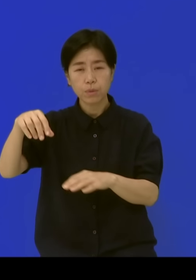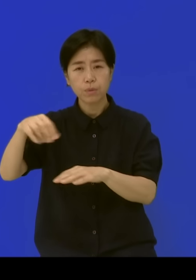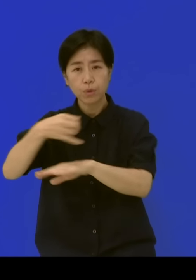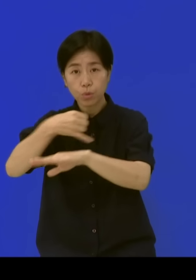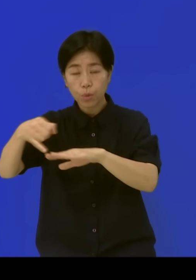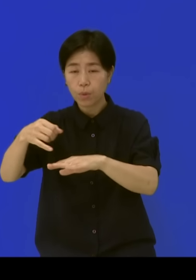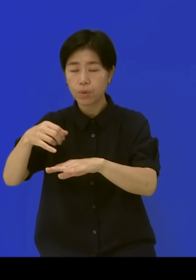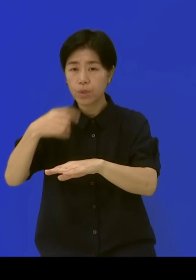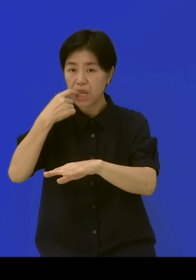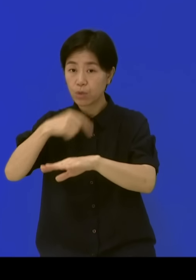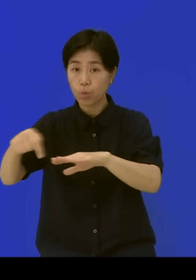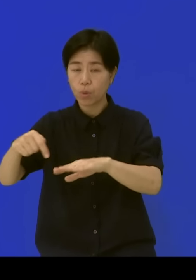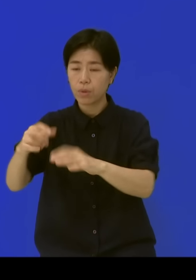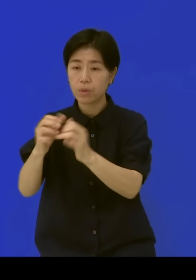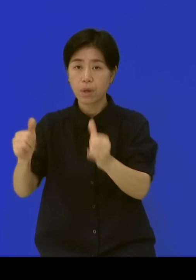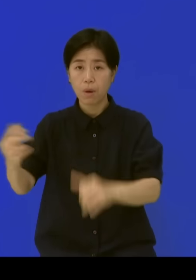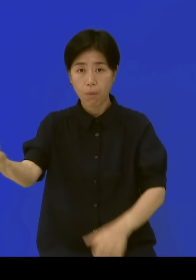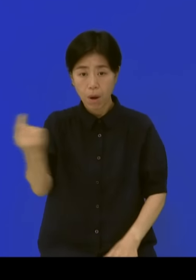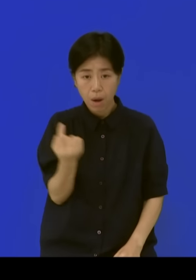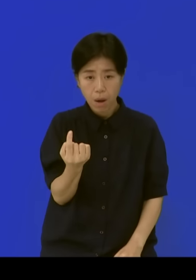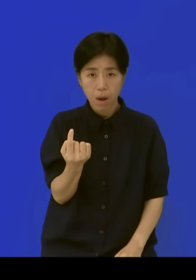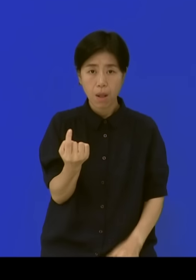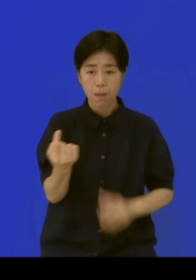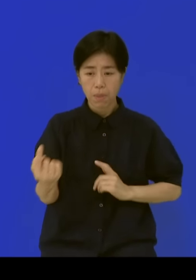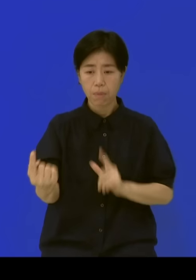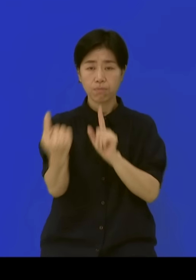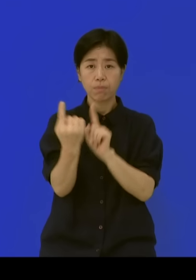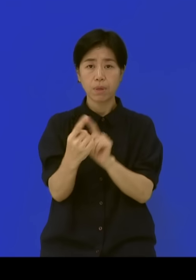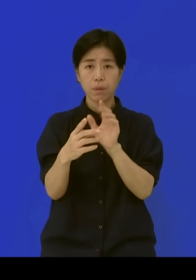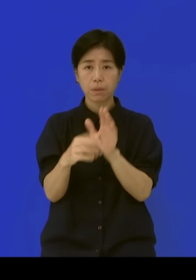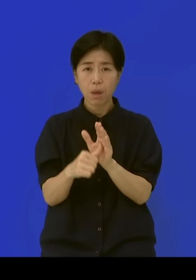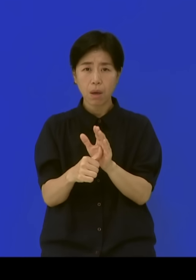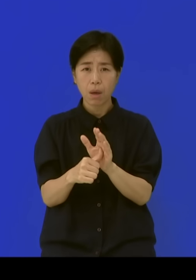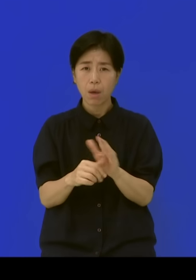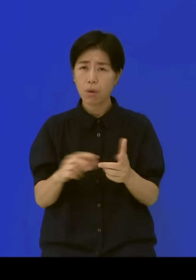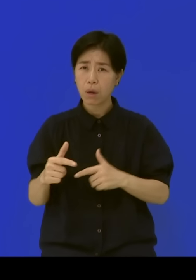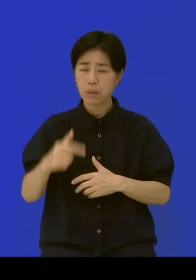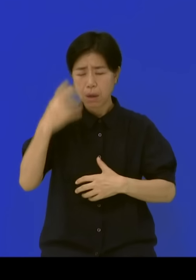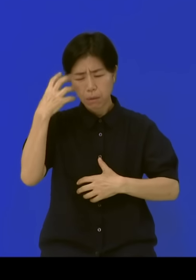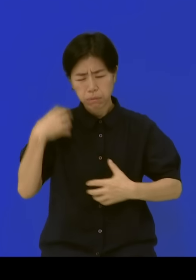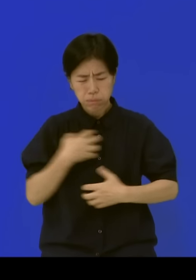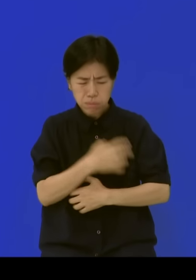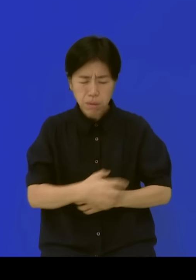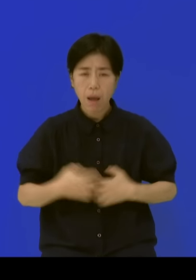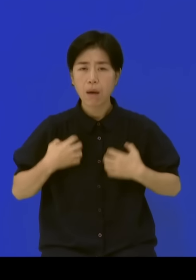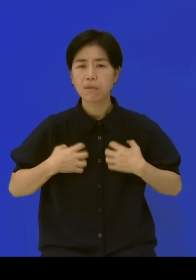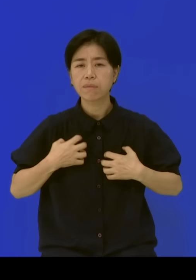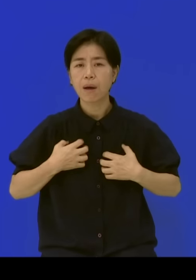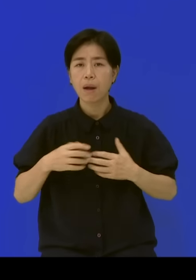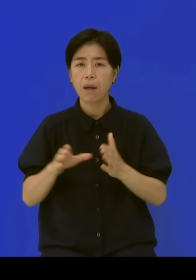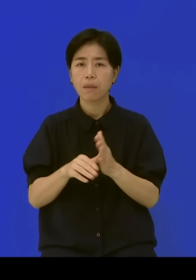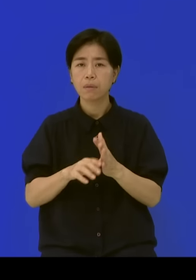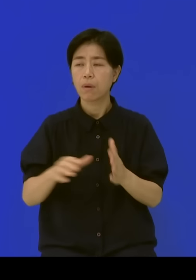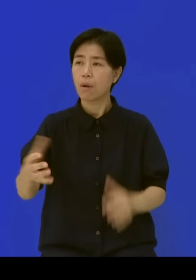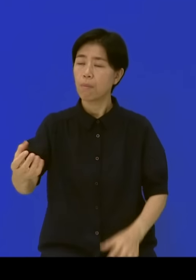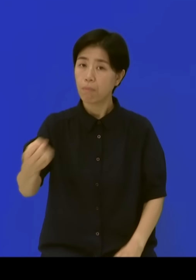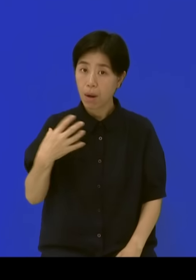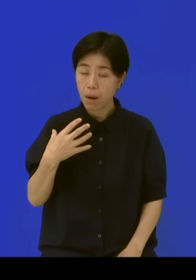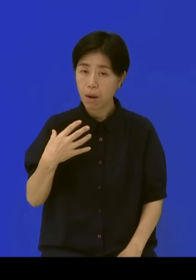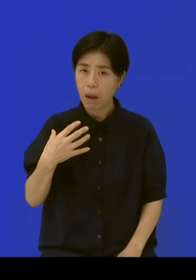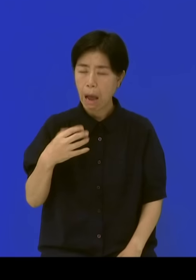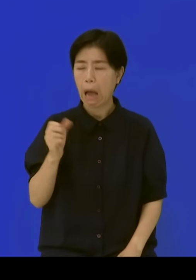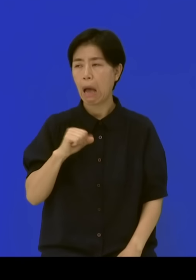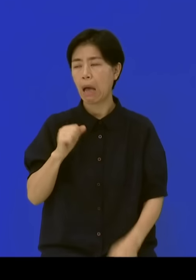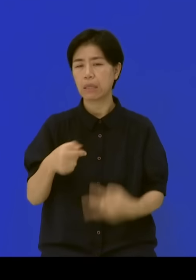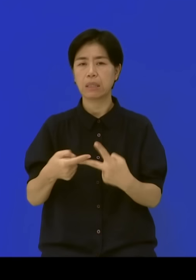겪는 냉대와 마음의 문제들이 몸의 문제로 나타나는 걸 수도 있겠구나라는 생각을 해보게 되는 거죠.